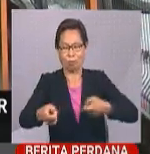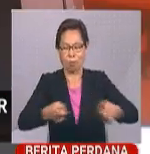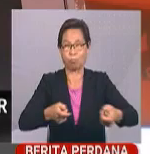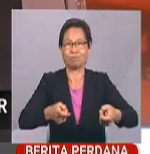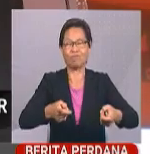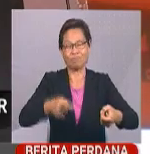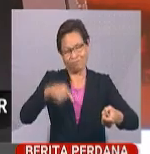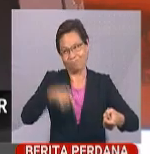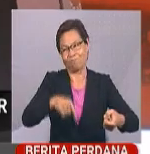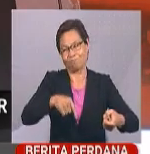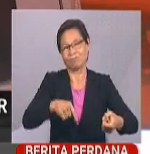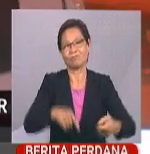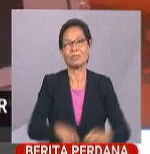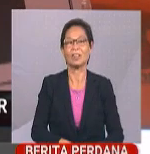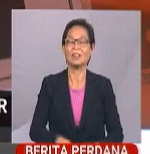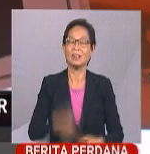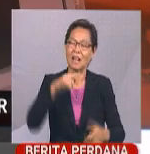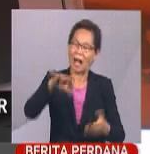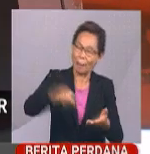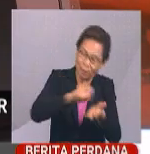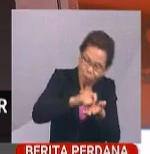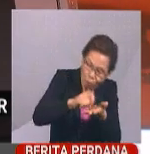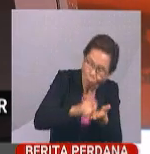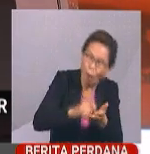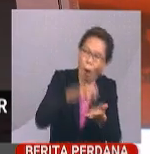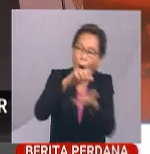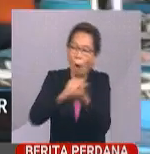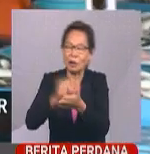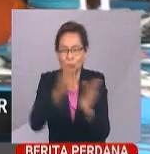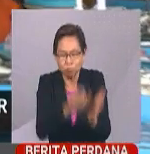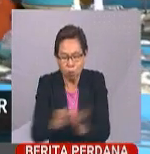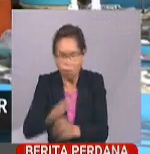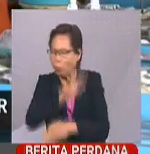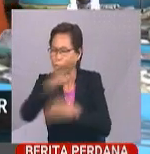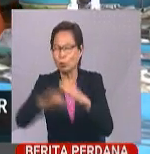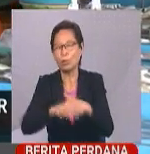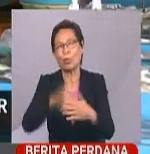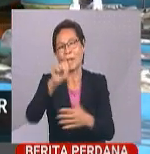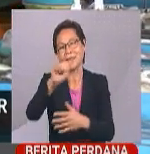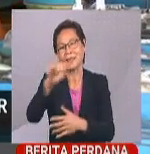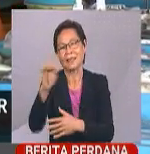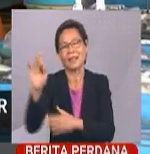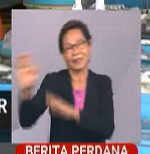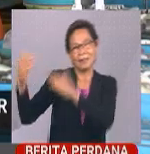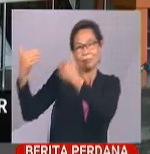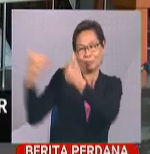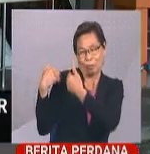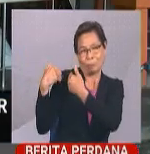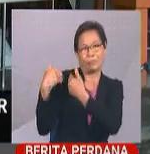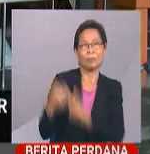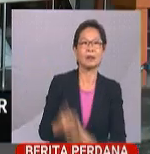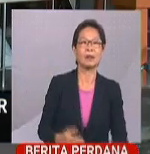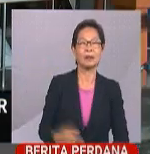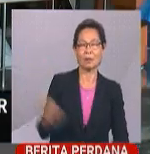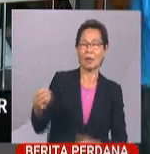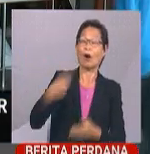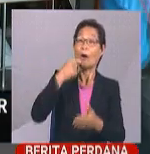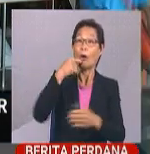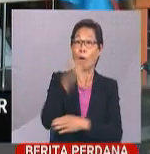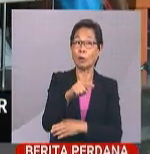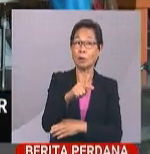bahagian ini. Yang mengambil order, yang meng-arrange apa semua, dia yang akan arrange. Dia just bagi order